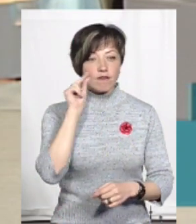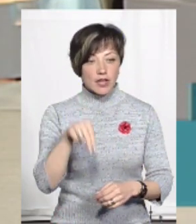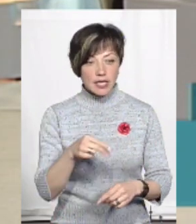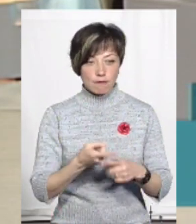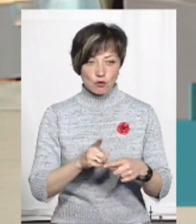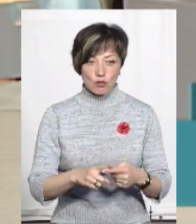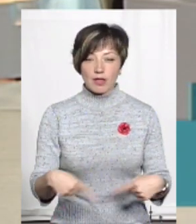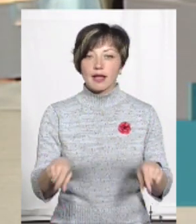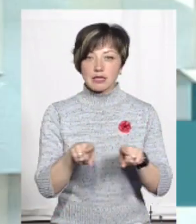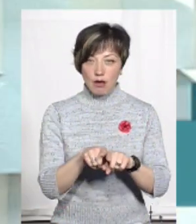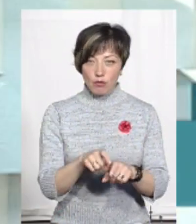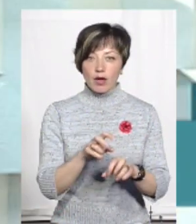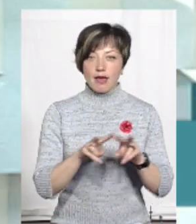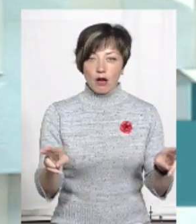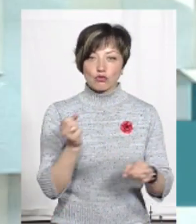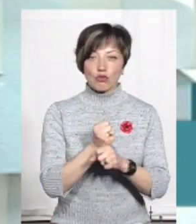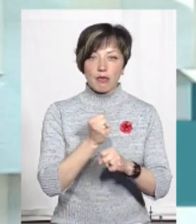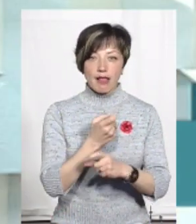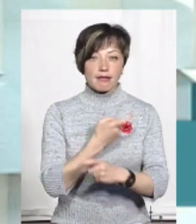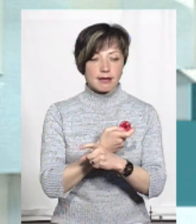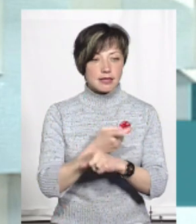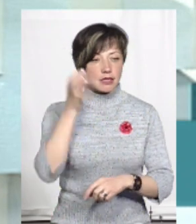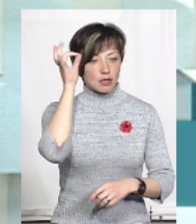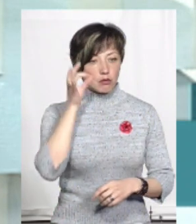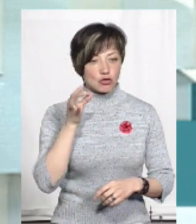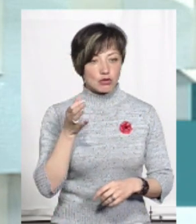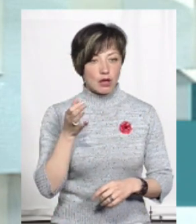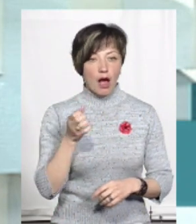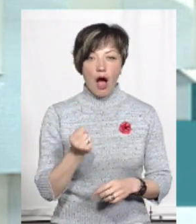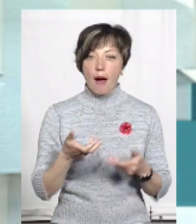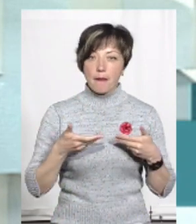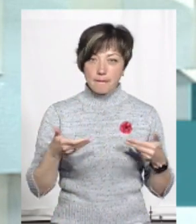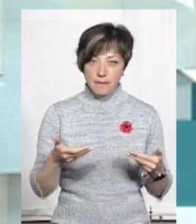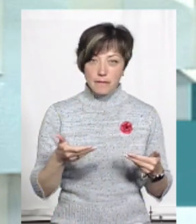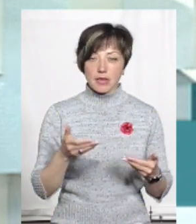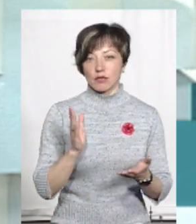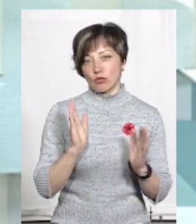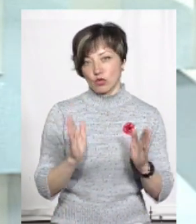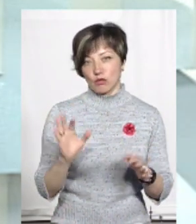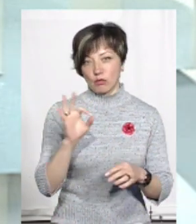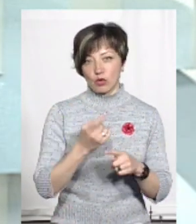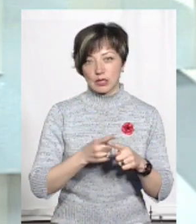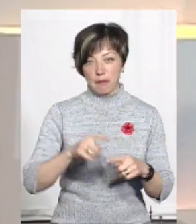цьому. Так само, як це зробила нацистська Німеччина. А ми будемо про це пам'ятати.